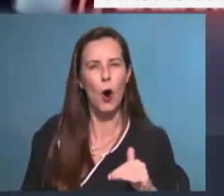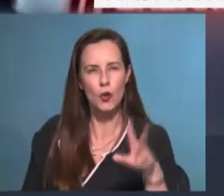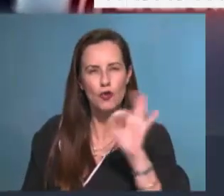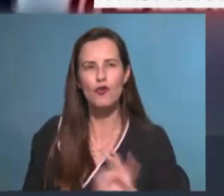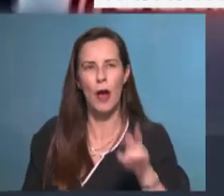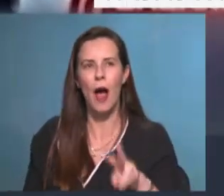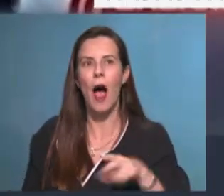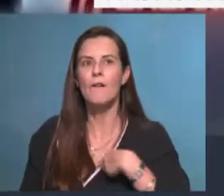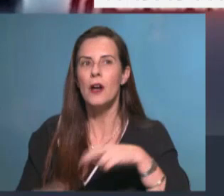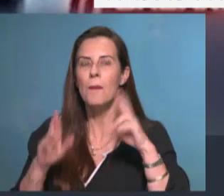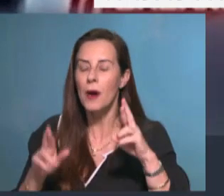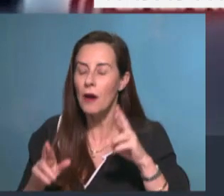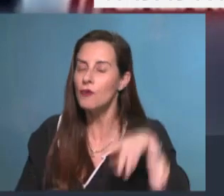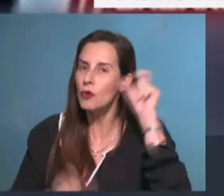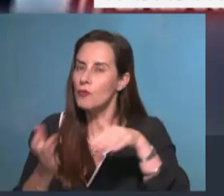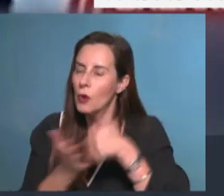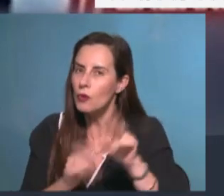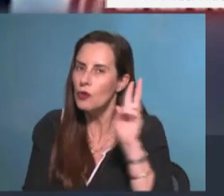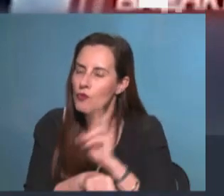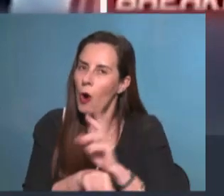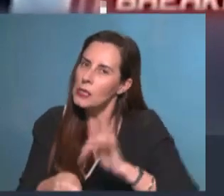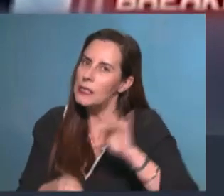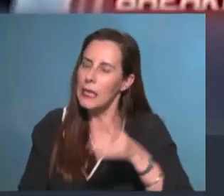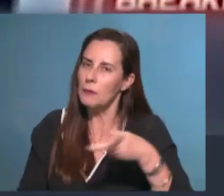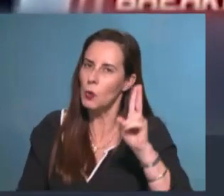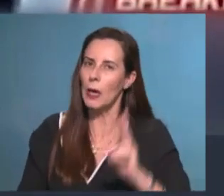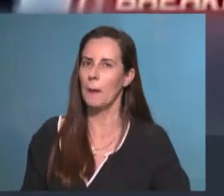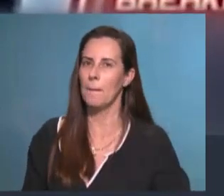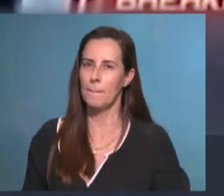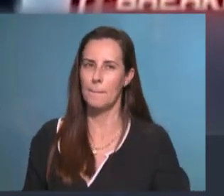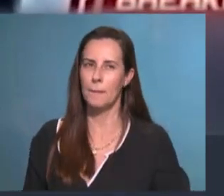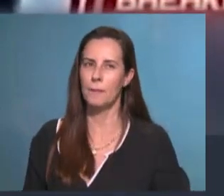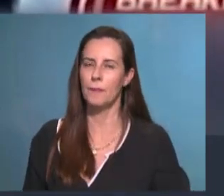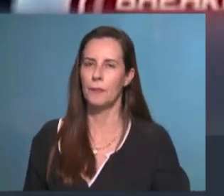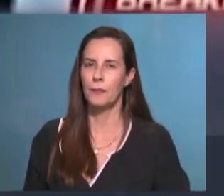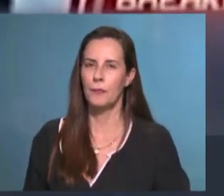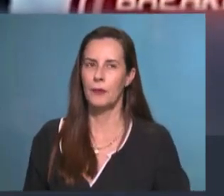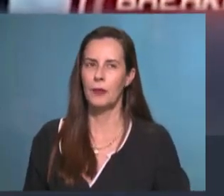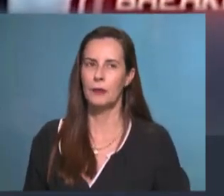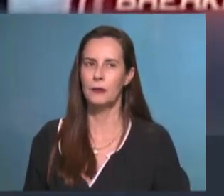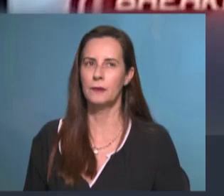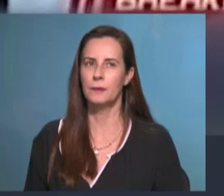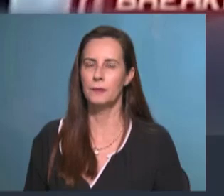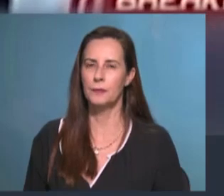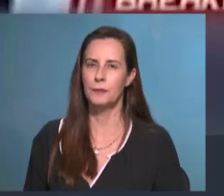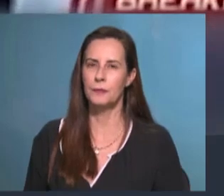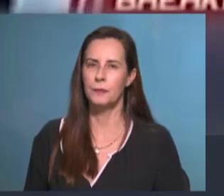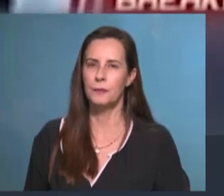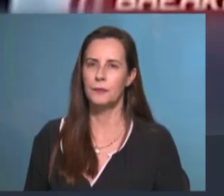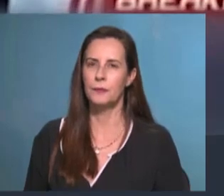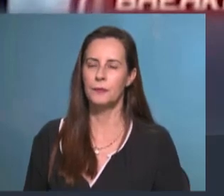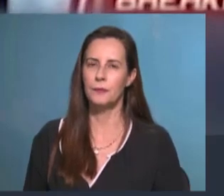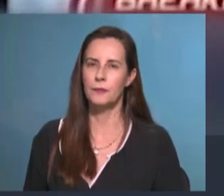gempa-gempa kecil susulan, kita harapkan masyarakat tetap waspada. Kita harapkan masyarakat tetap